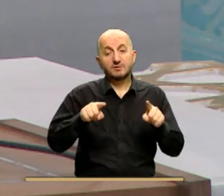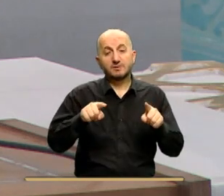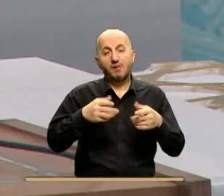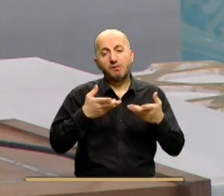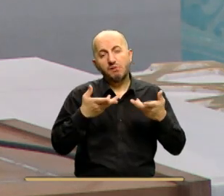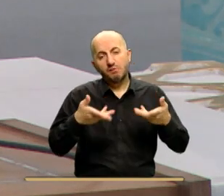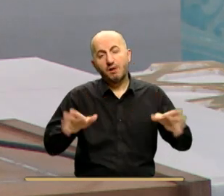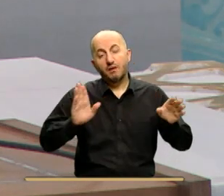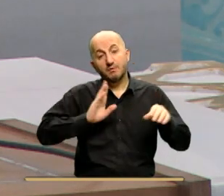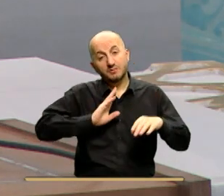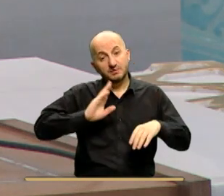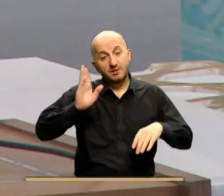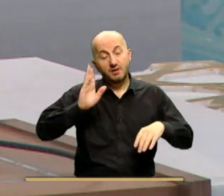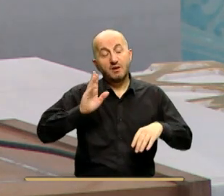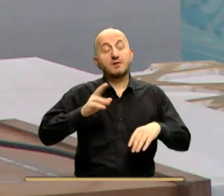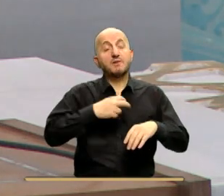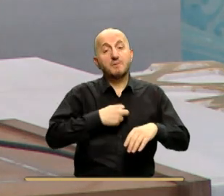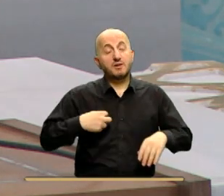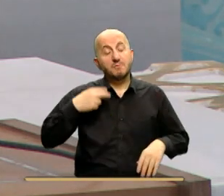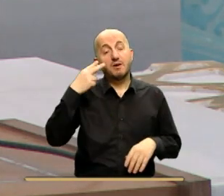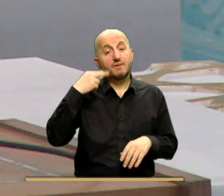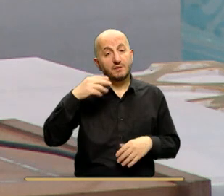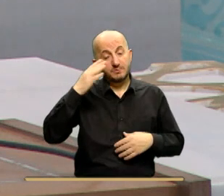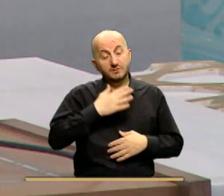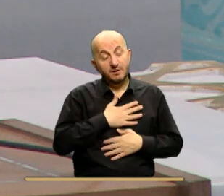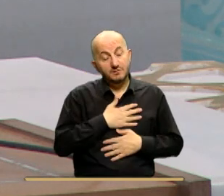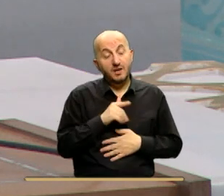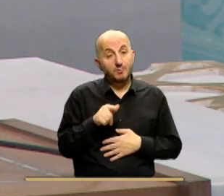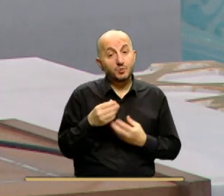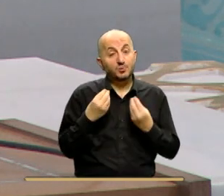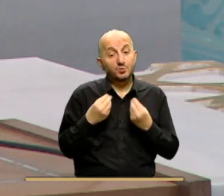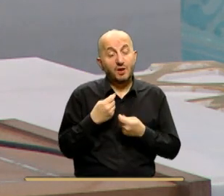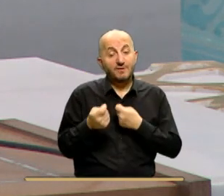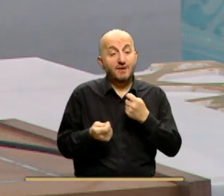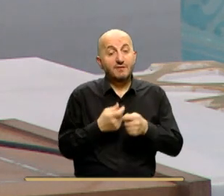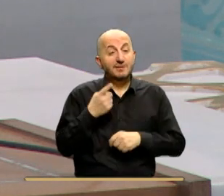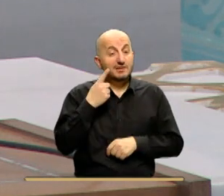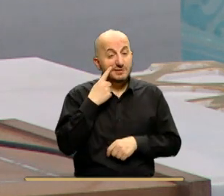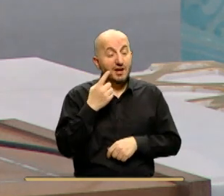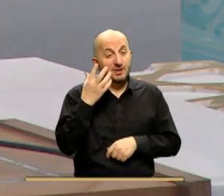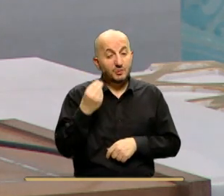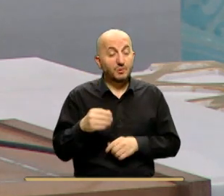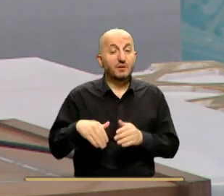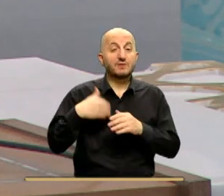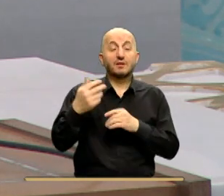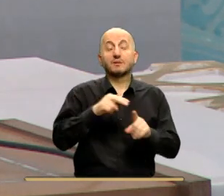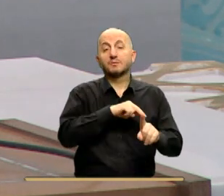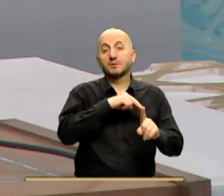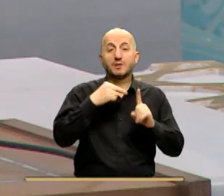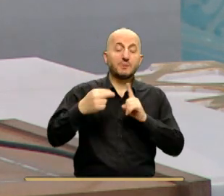dağılıp giderlerdi. Peygamber Aleyhisselatü Vesselam'ın bu güzel davranışına şahit olan diğer ashab-ı kiram